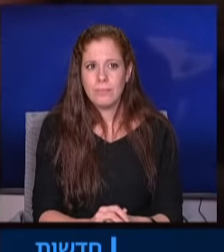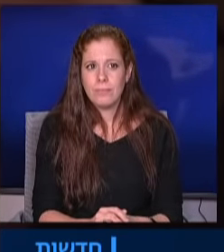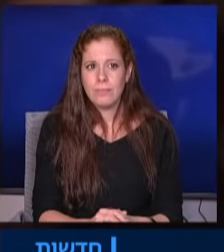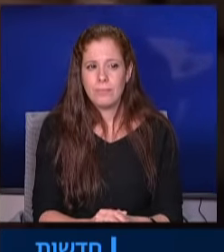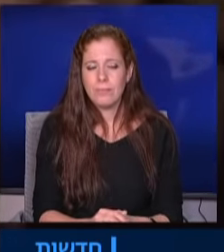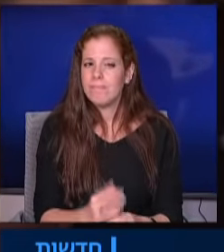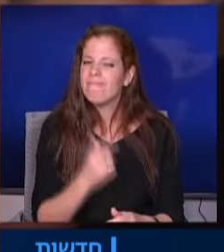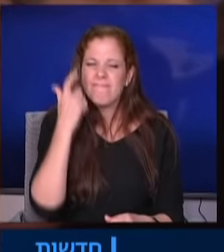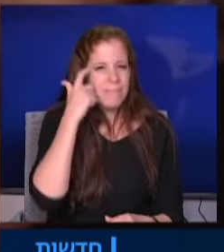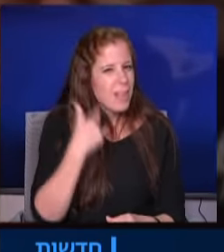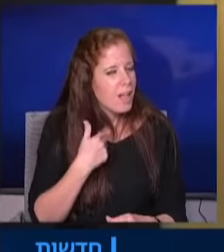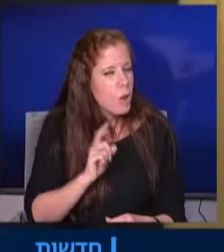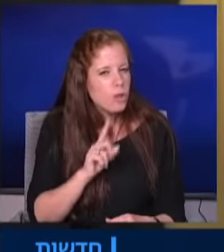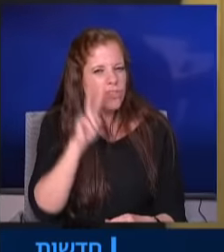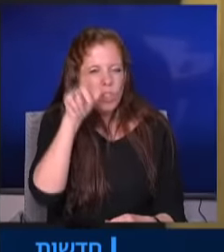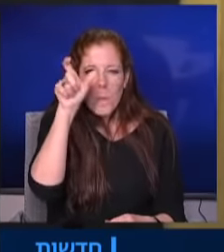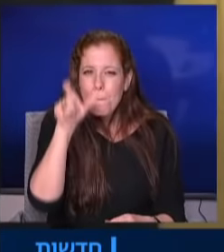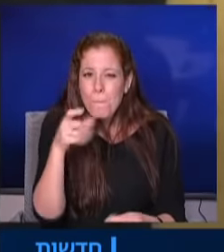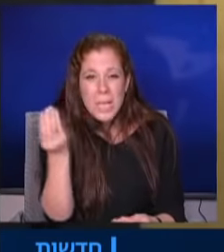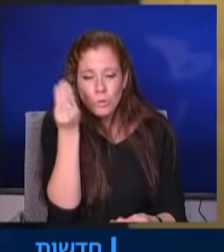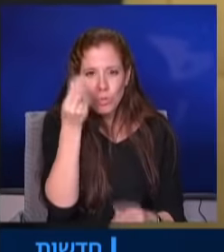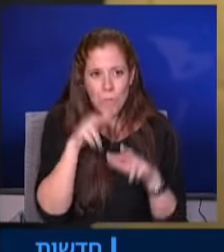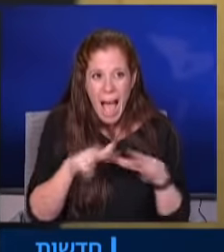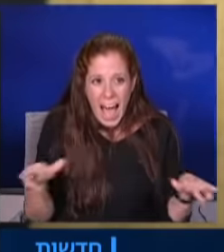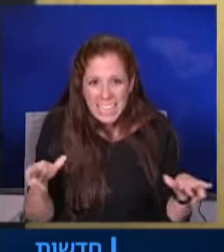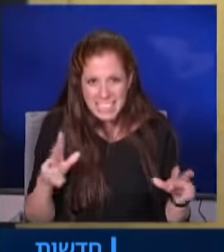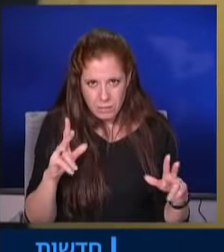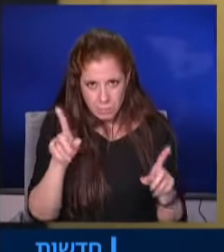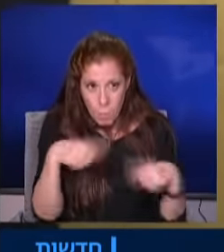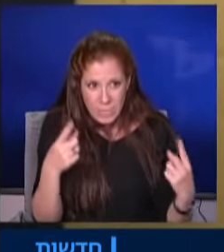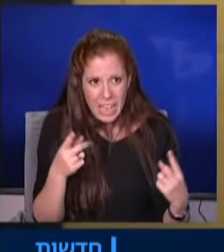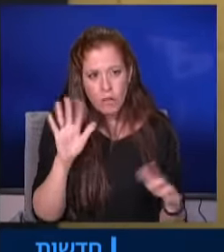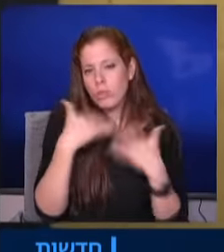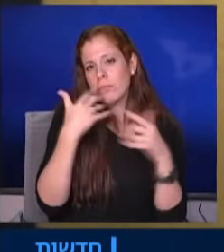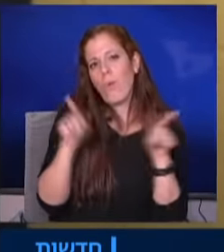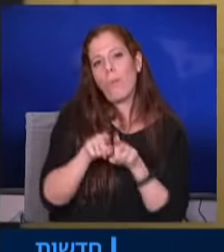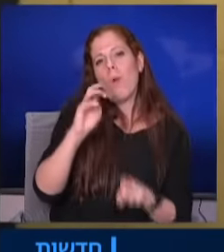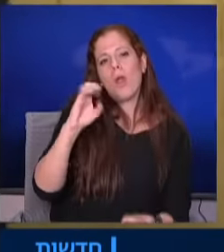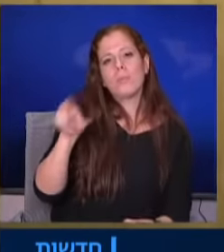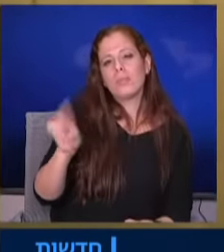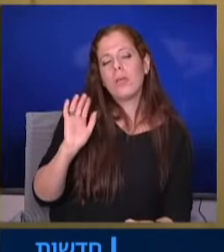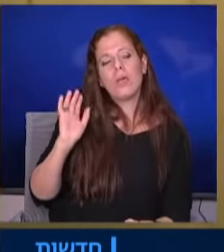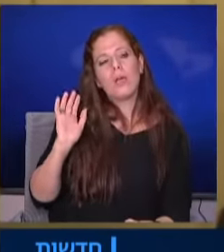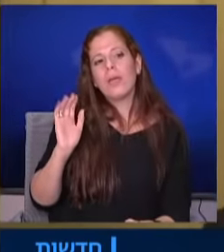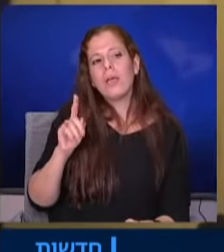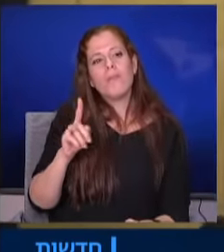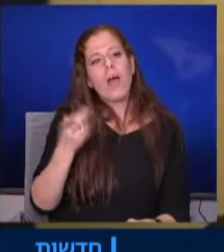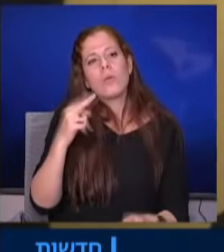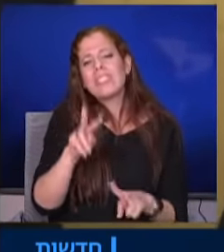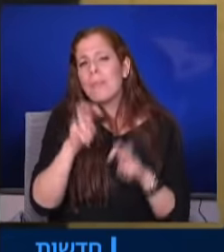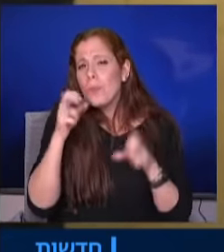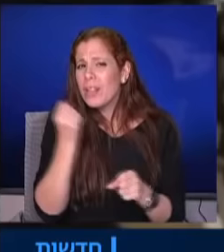אני לא חושב שיש מישהו בתעשיית המוזיקה בארץ שיש לו סיפור כמו של ה-MC יש. הייתה לנו הזדמנות לעבוד